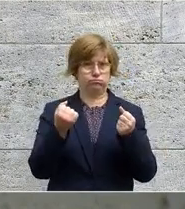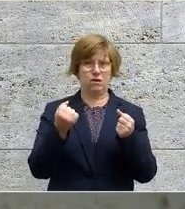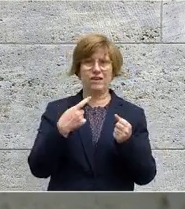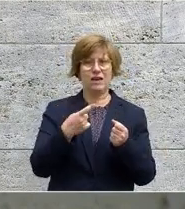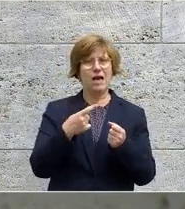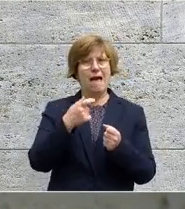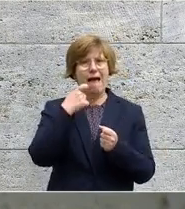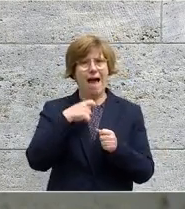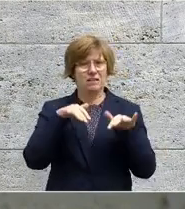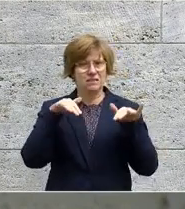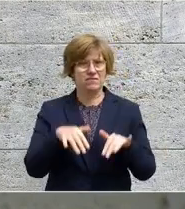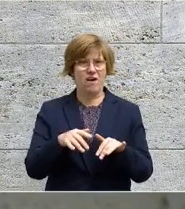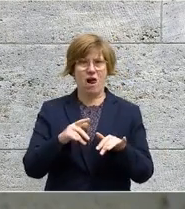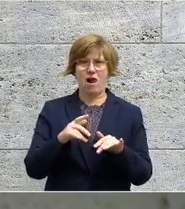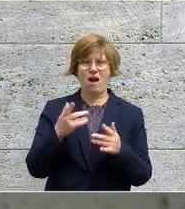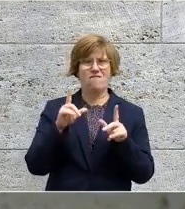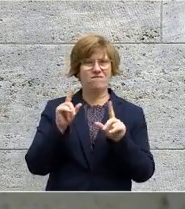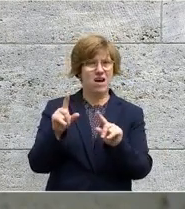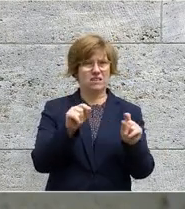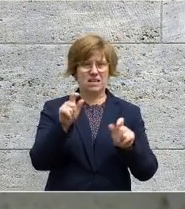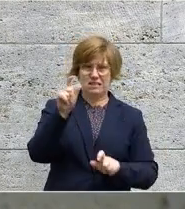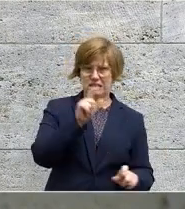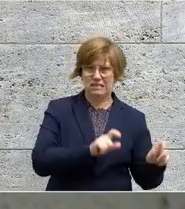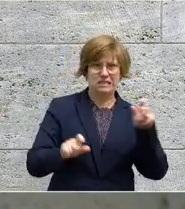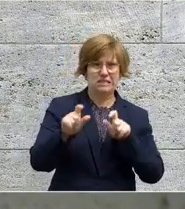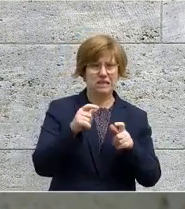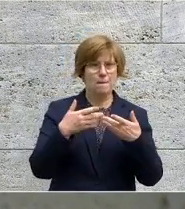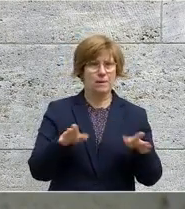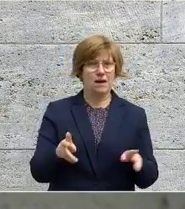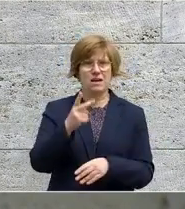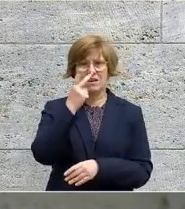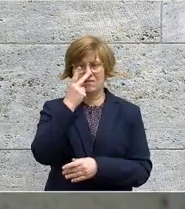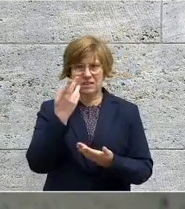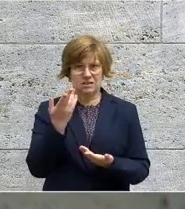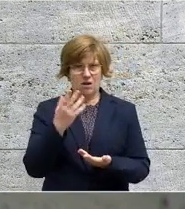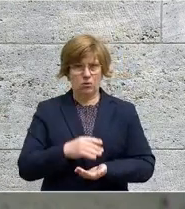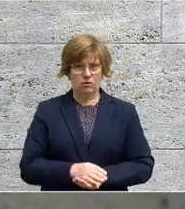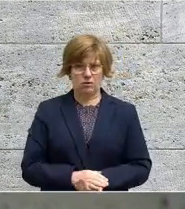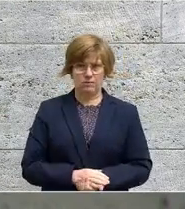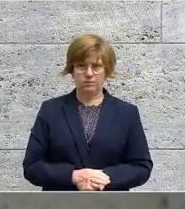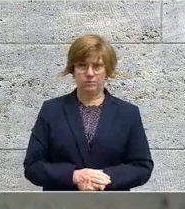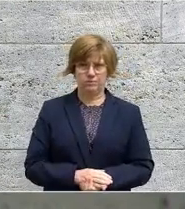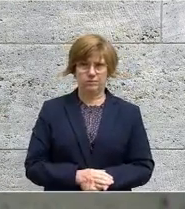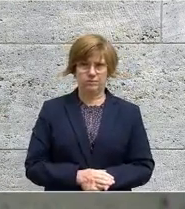was sie im Ernstfall auch mit ihrem Leben zu verteidigen bereit sein müssen.